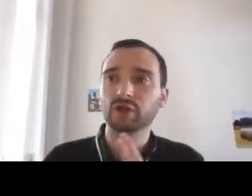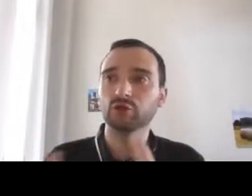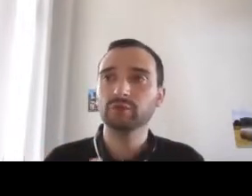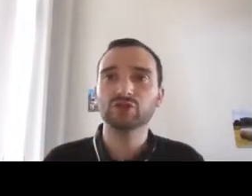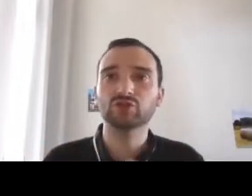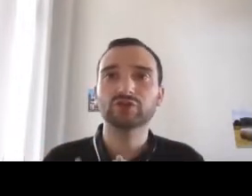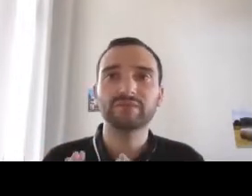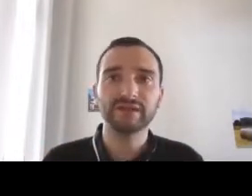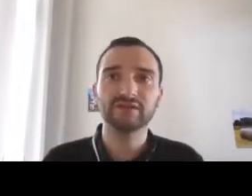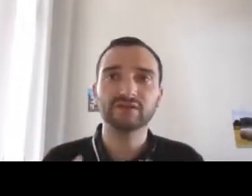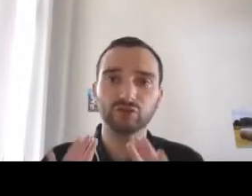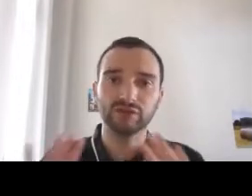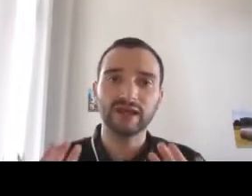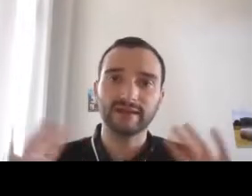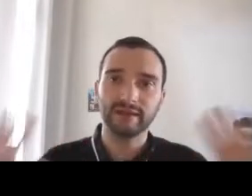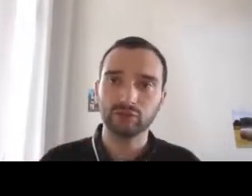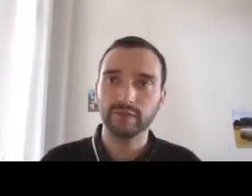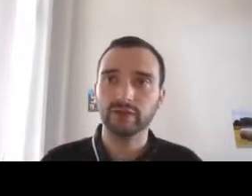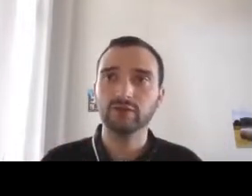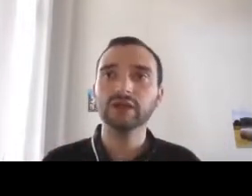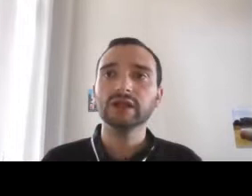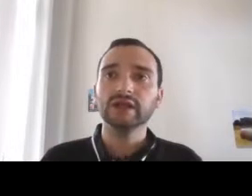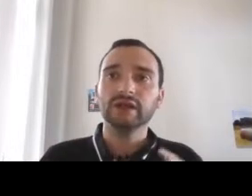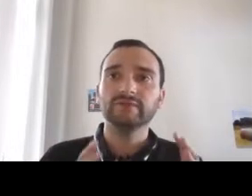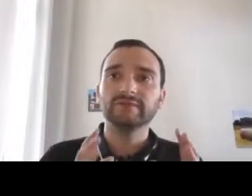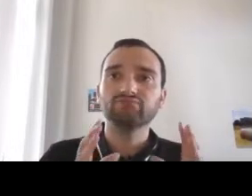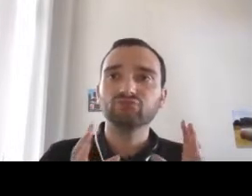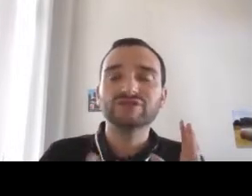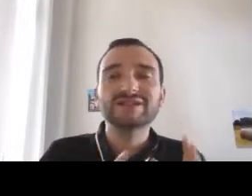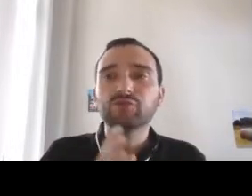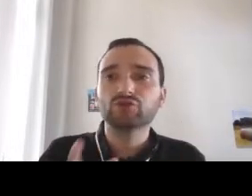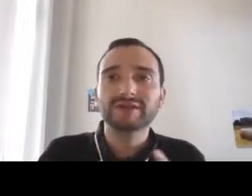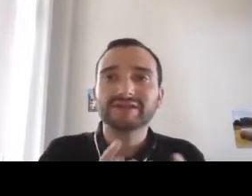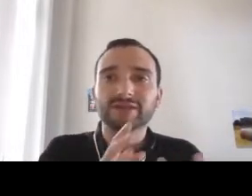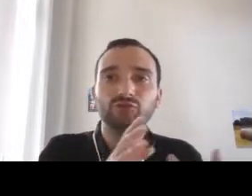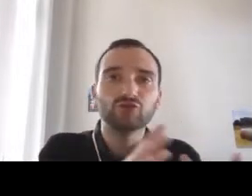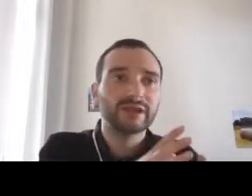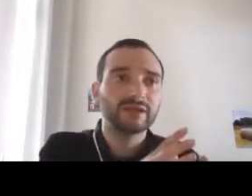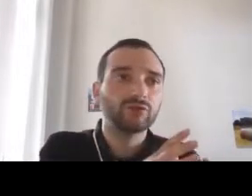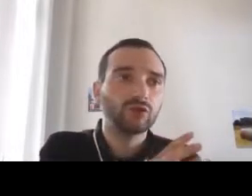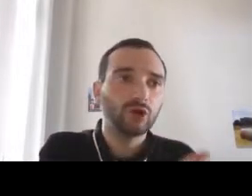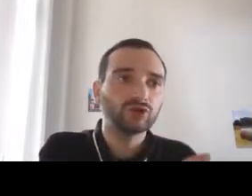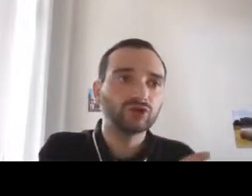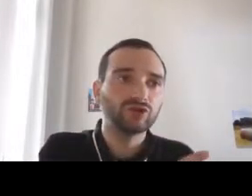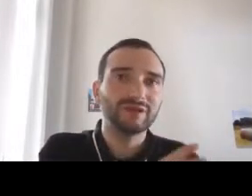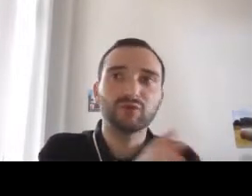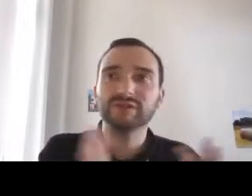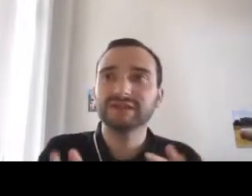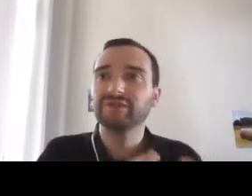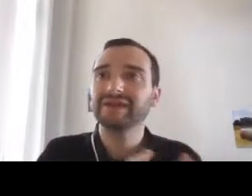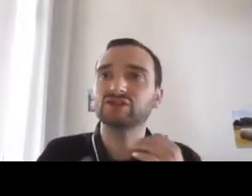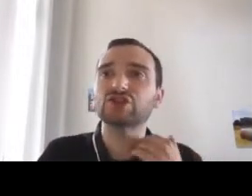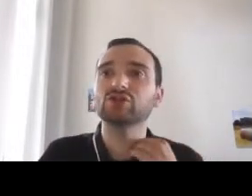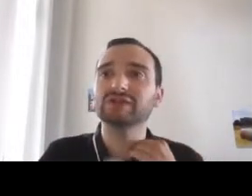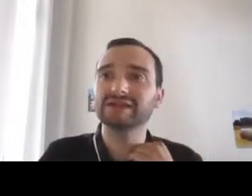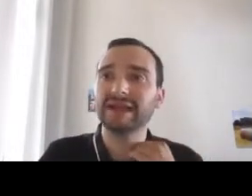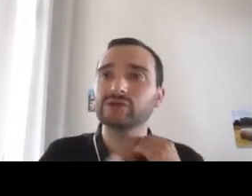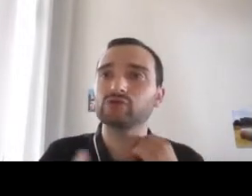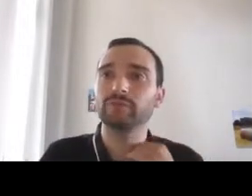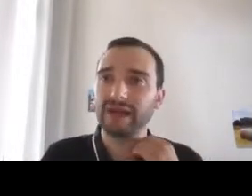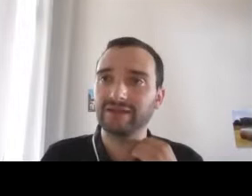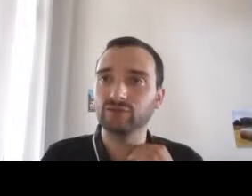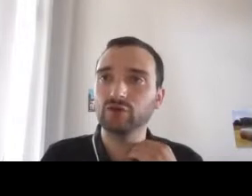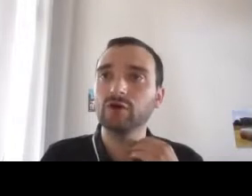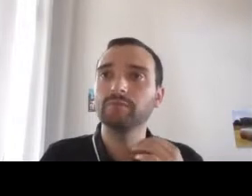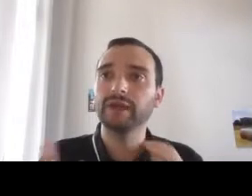o meno 0,2 per cento del pil totale europeo si può cioè si traduce in un costo di approssimativamente 130